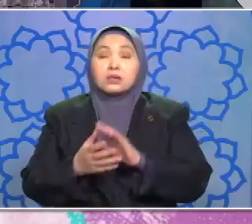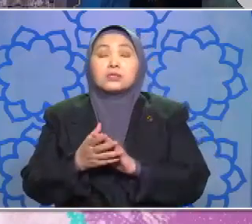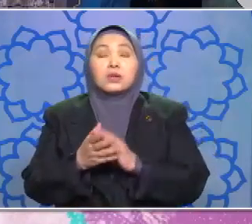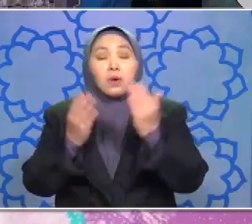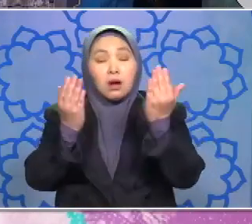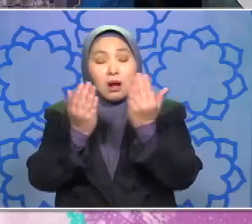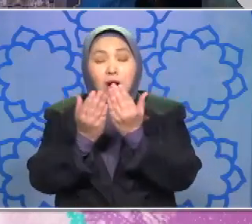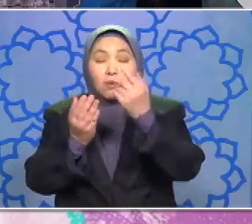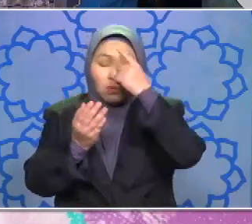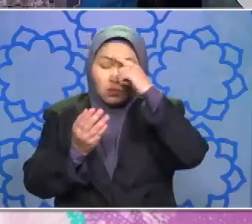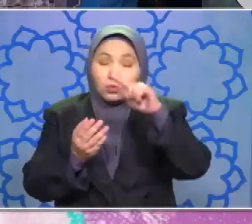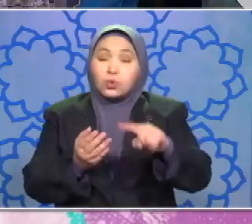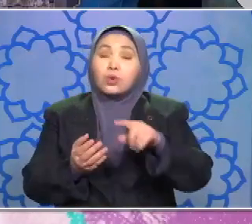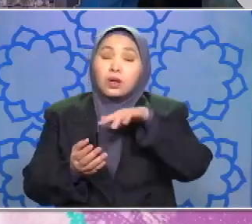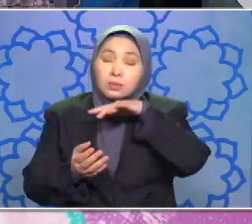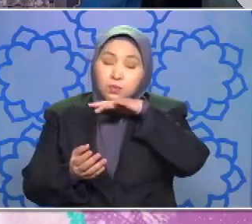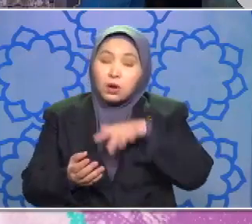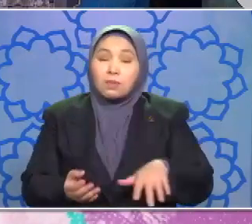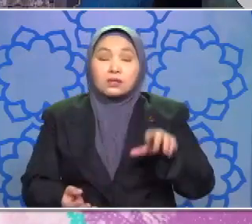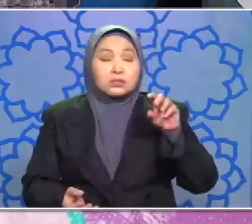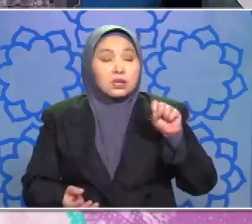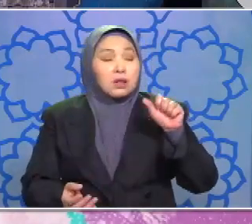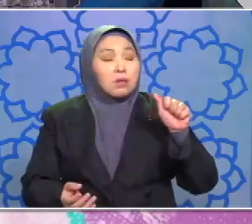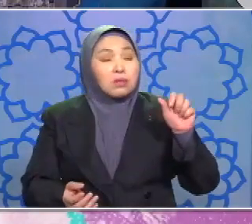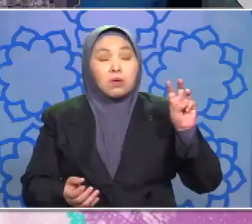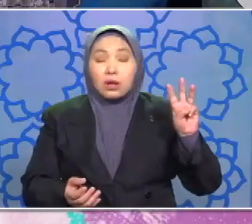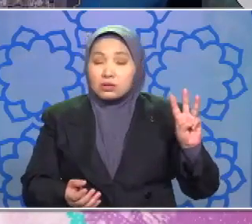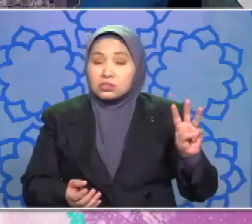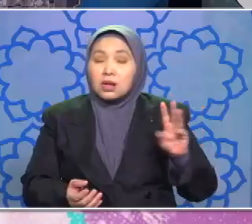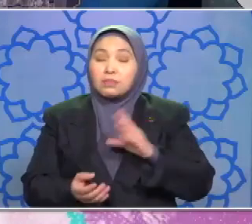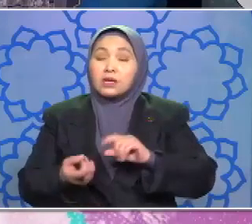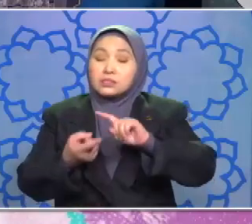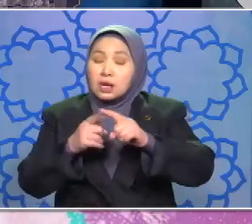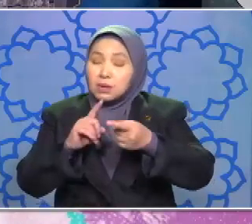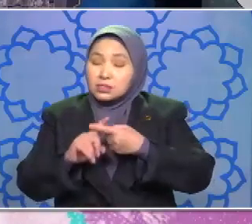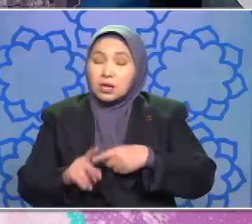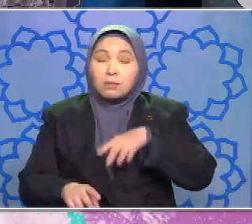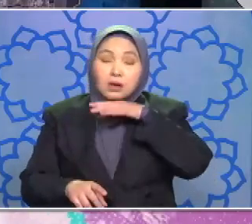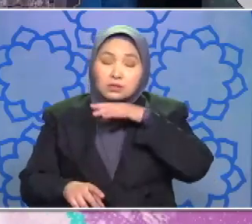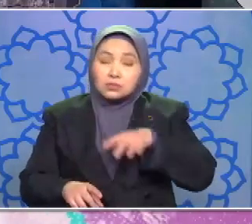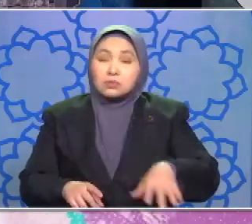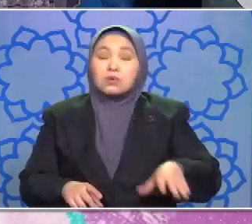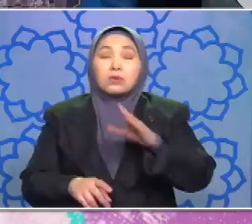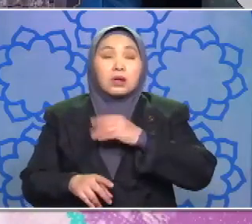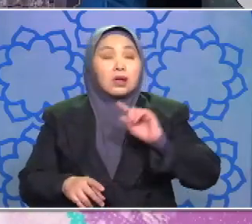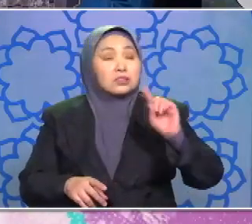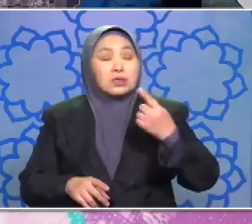ala sayyidina Muhammadin wa ala alihi wa sahbihi wa sallam. Walhamdulillahi rabbil